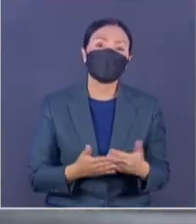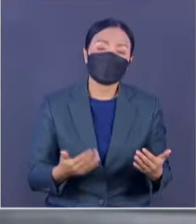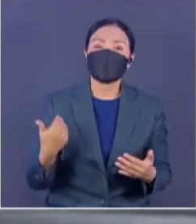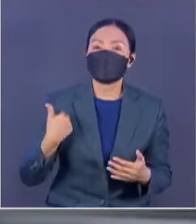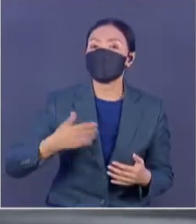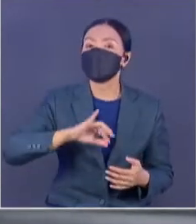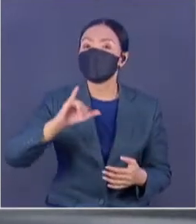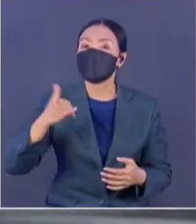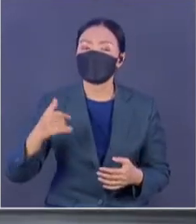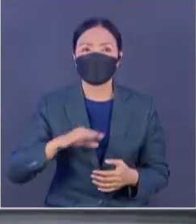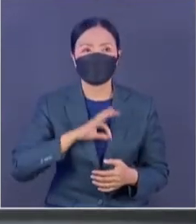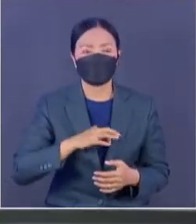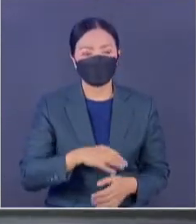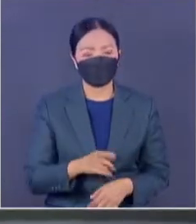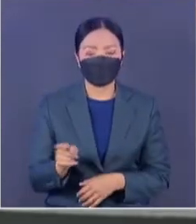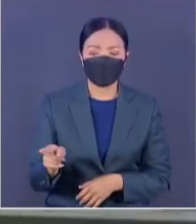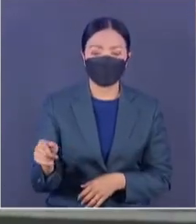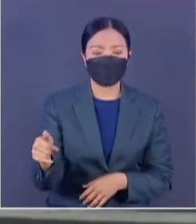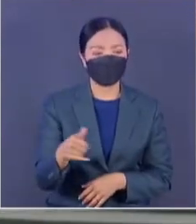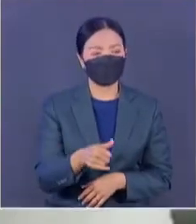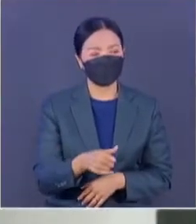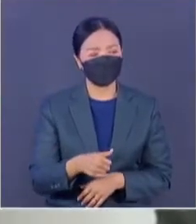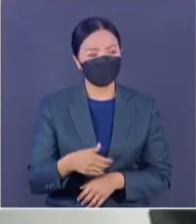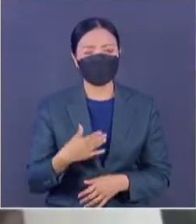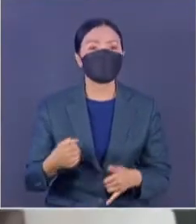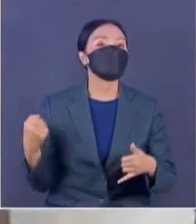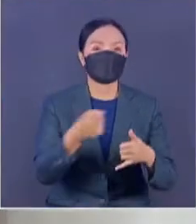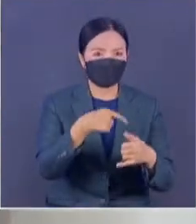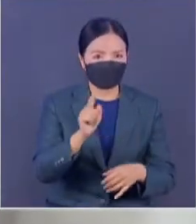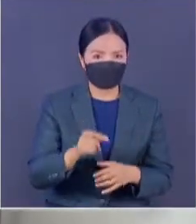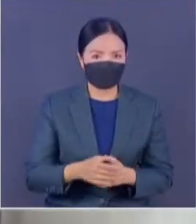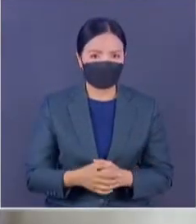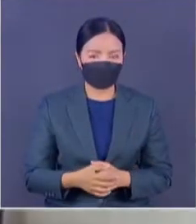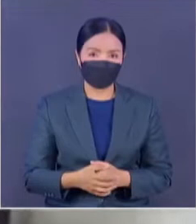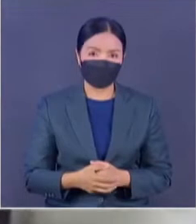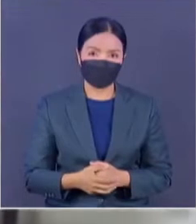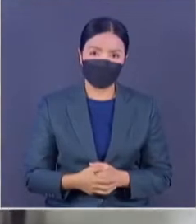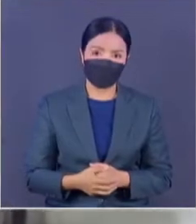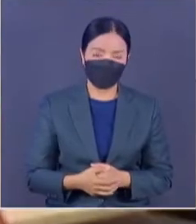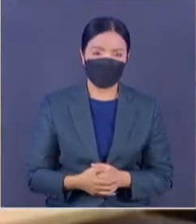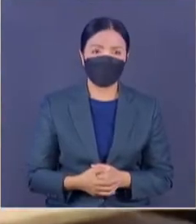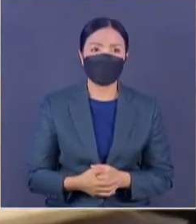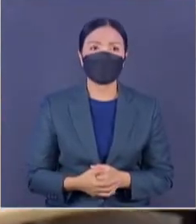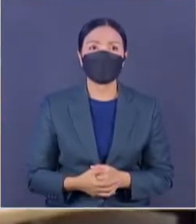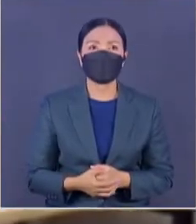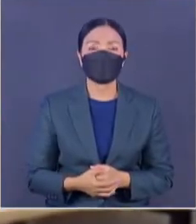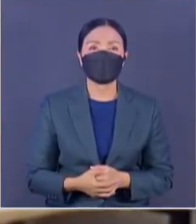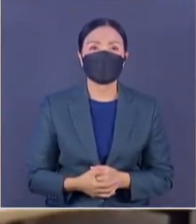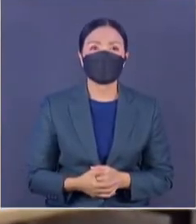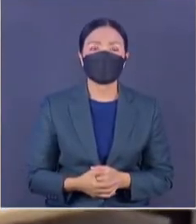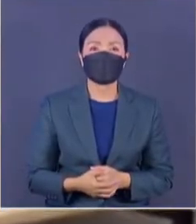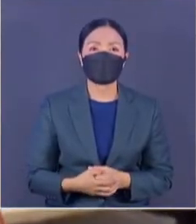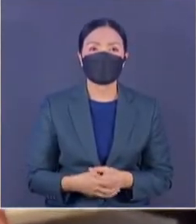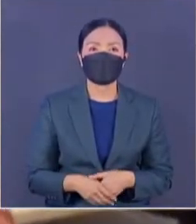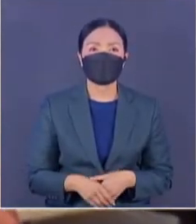างครั้งเนี่ยก็รู้สึกหมั่นไส้เหมือนกันนะก็เลยพุ่งเข้าไปทำร้ายโดยที่ควบคุมตัวเองไม่ได้ค่ะ หลายครั้งครับเด็กนักเรียนน